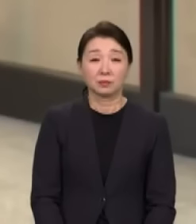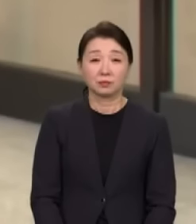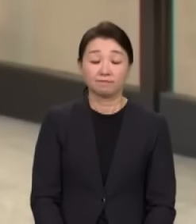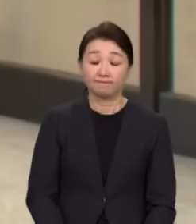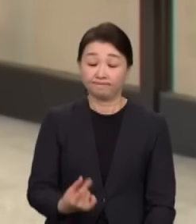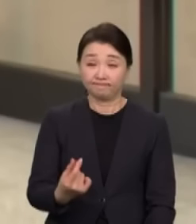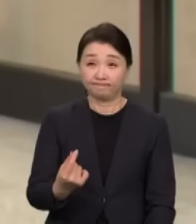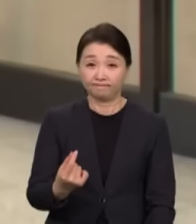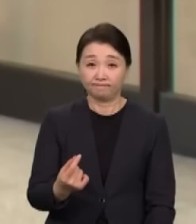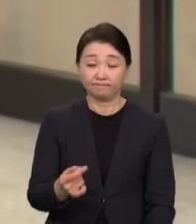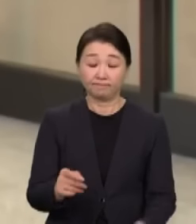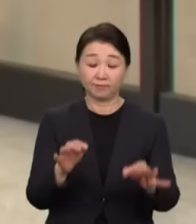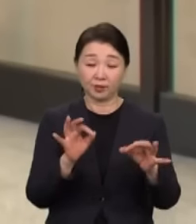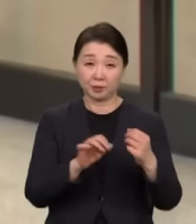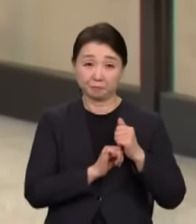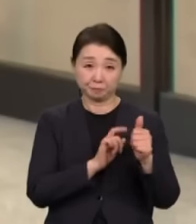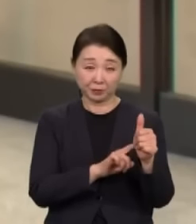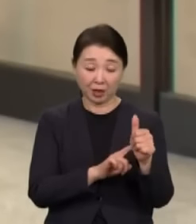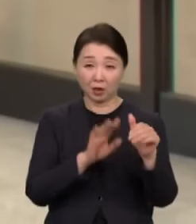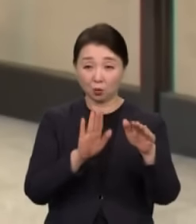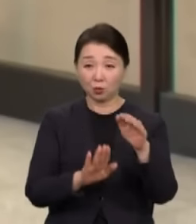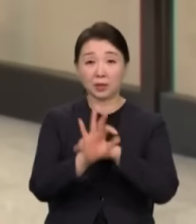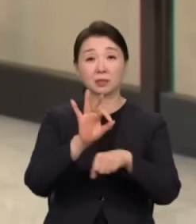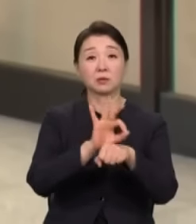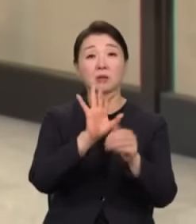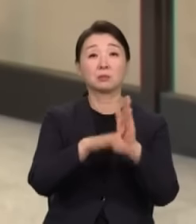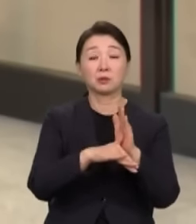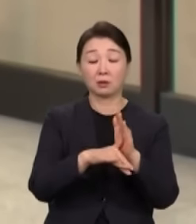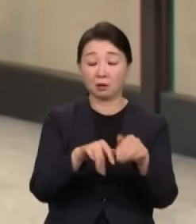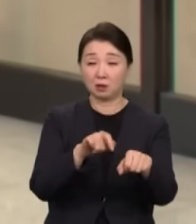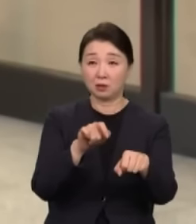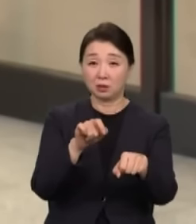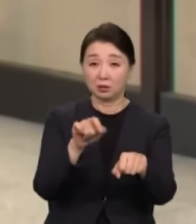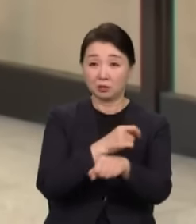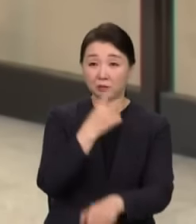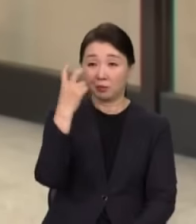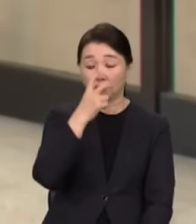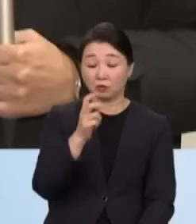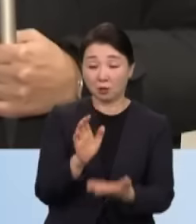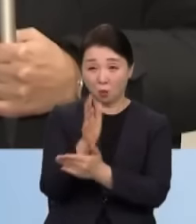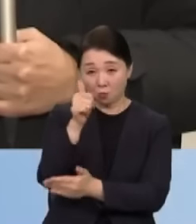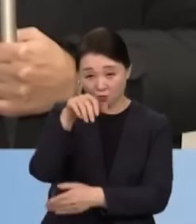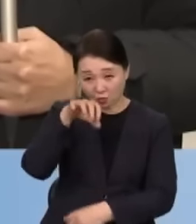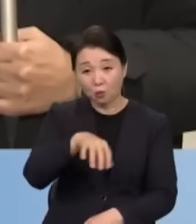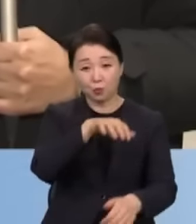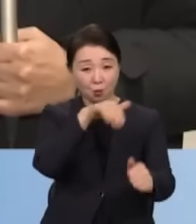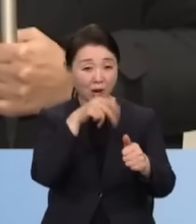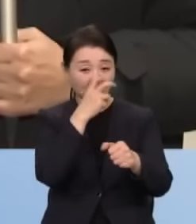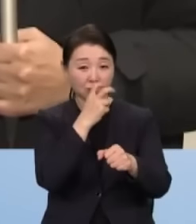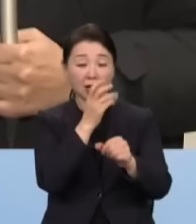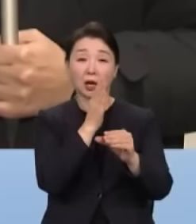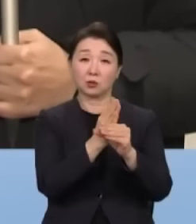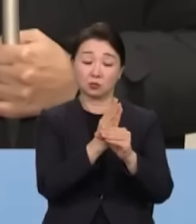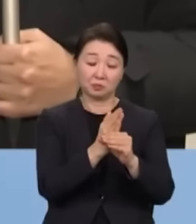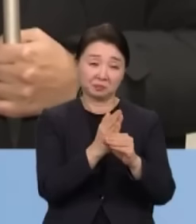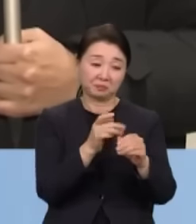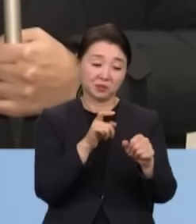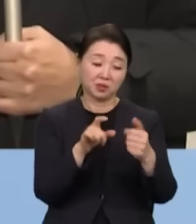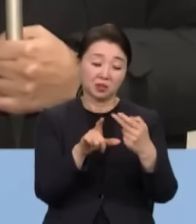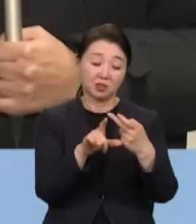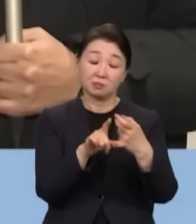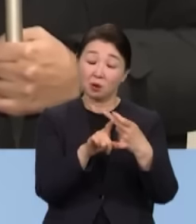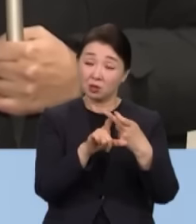네, 그렇습니다. 김용현 전 장관은 오늘 오전 10시부터 이곳 특별수사본부에서 조사를 받고 있습니다. 지난 8일에 긴급체포된 뒤에